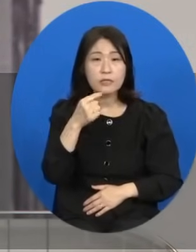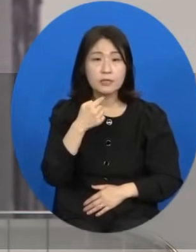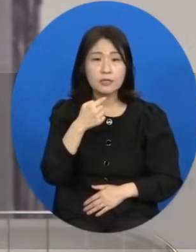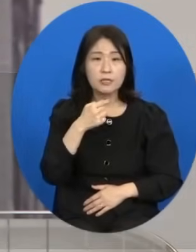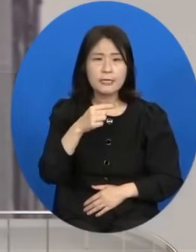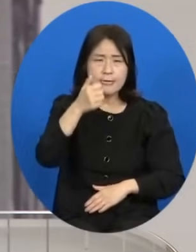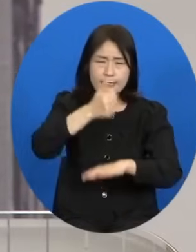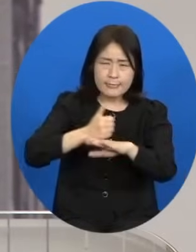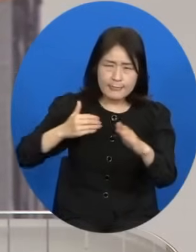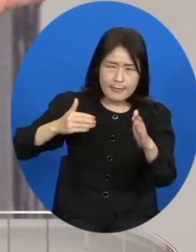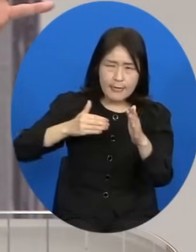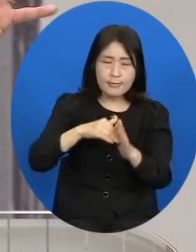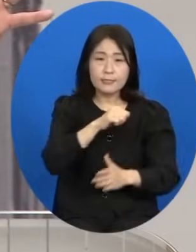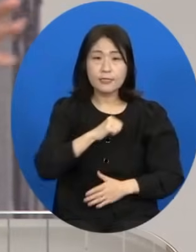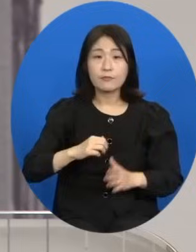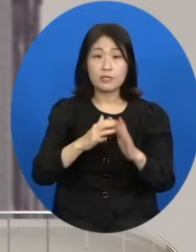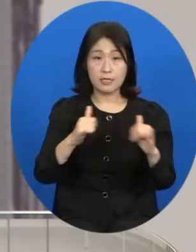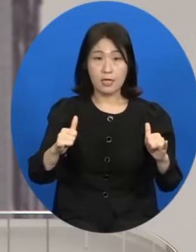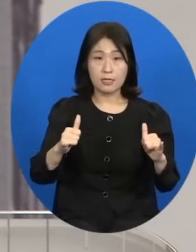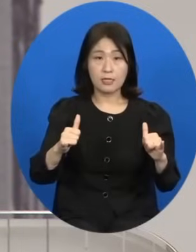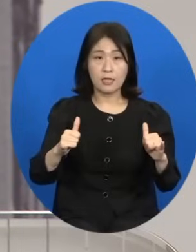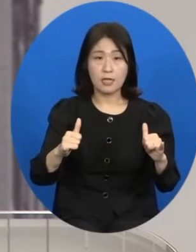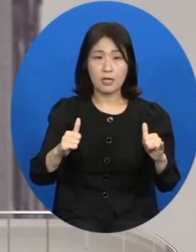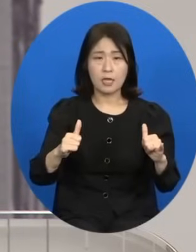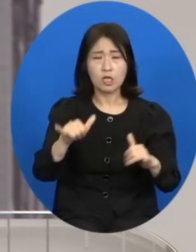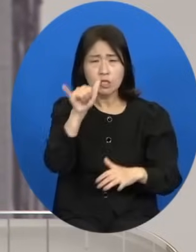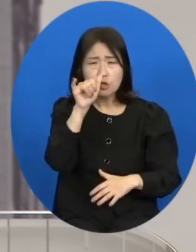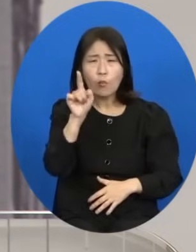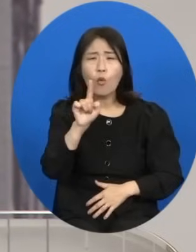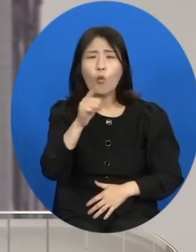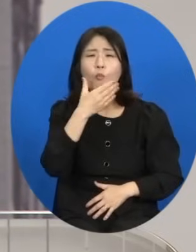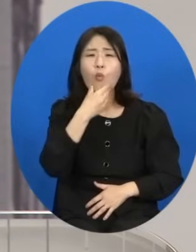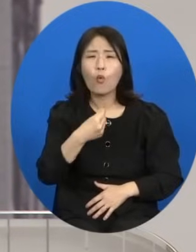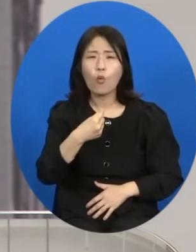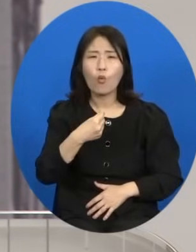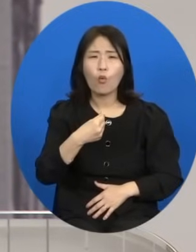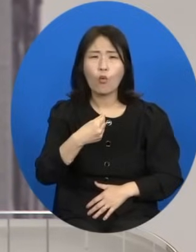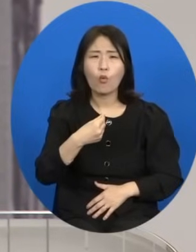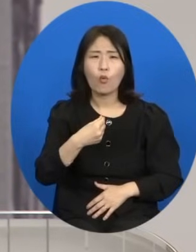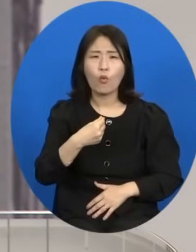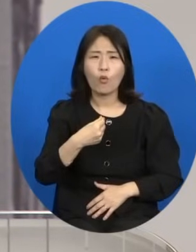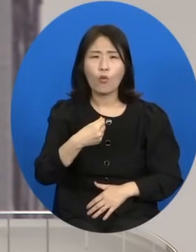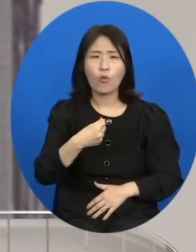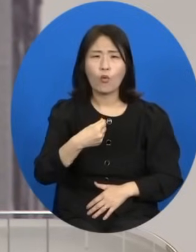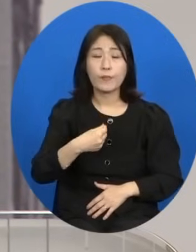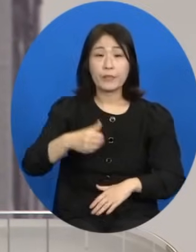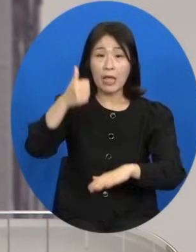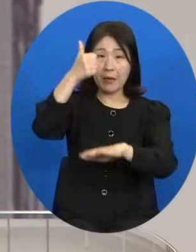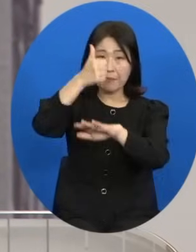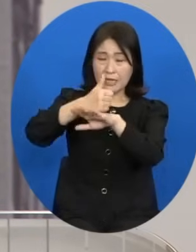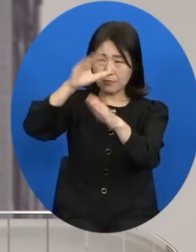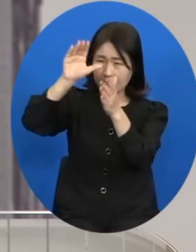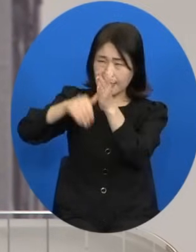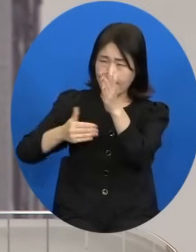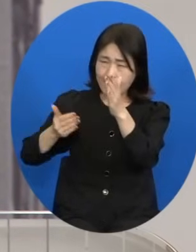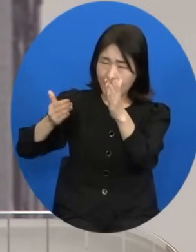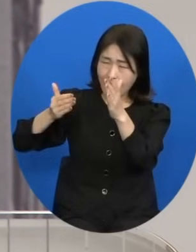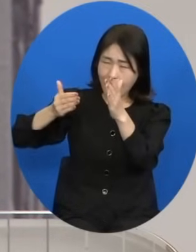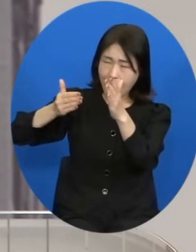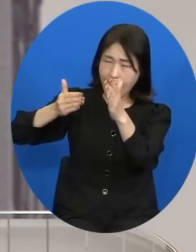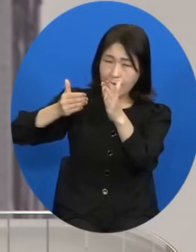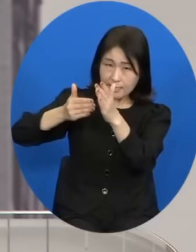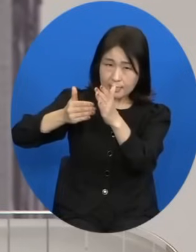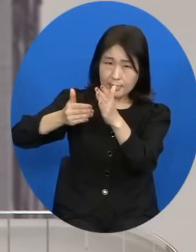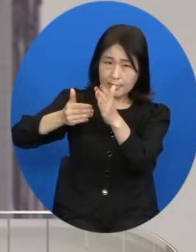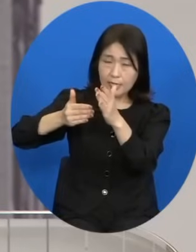참는 자에게 복이 있는 거예요 마지막 시대로 가면 갈수록 주님이 오시는 때가 다가오면 다가올수록 우리 크리스천들에게